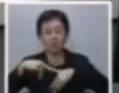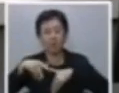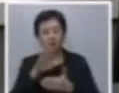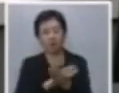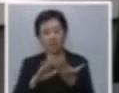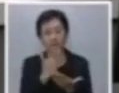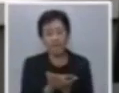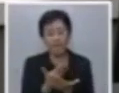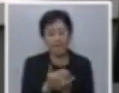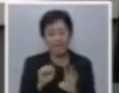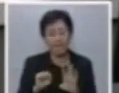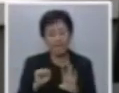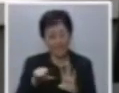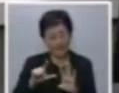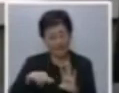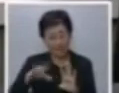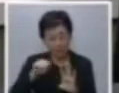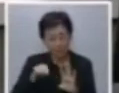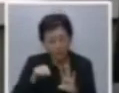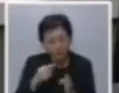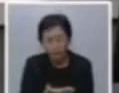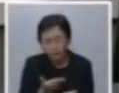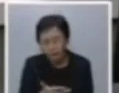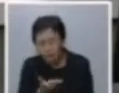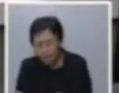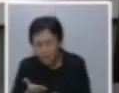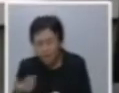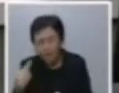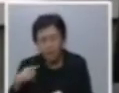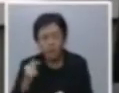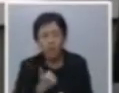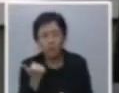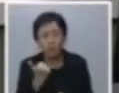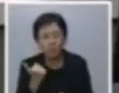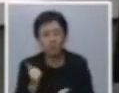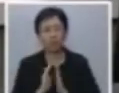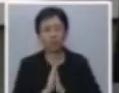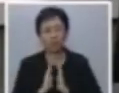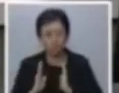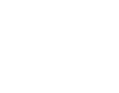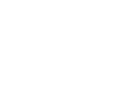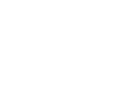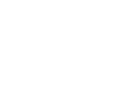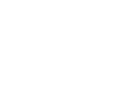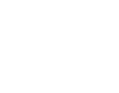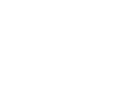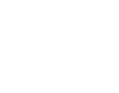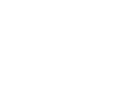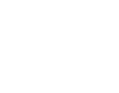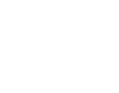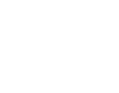ม็ดเงินตัวนั้นไปใช้ให้เกิดประโยชน์มากที่สุดครับท่านประธานครับกราบขอบพระคุณครับ ครับ